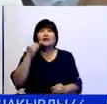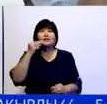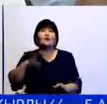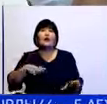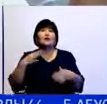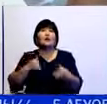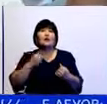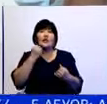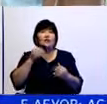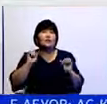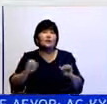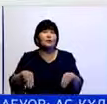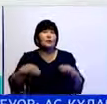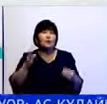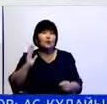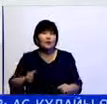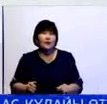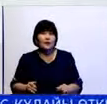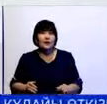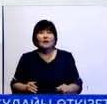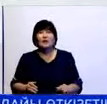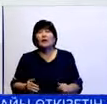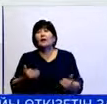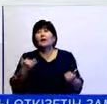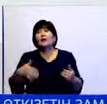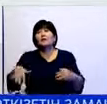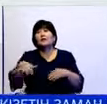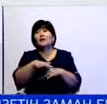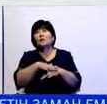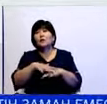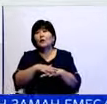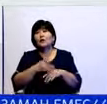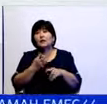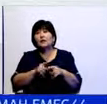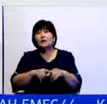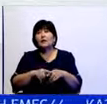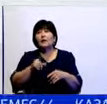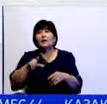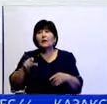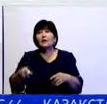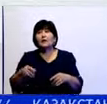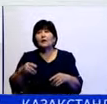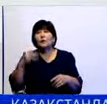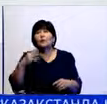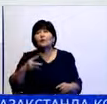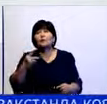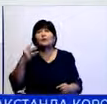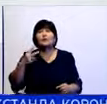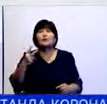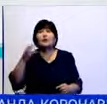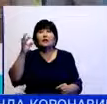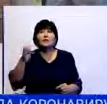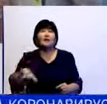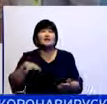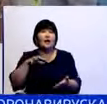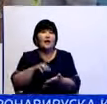жаттығуына жақсы мүмкіндік болмақ. Қазір паралық спортпен мына халықтың 31-32 пайызы